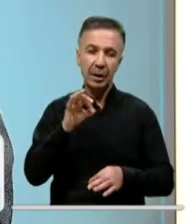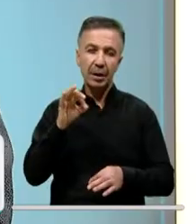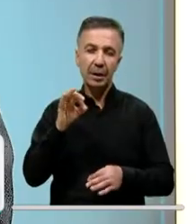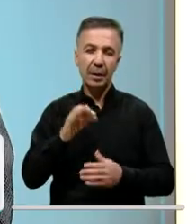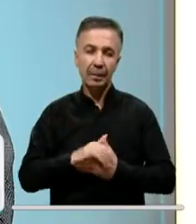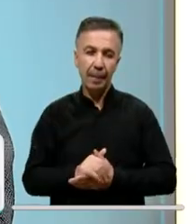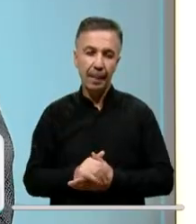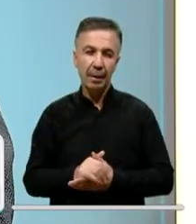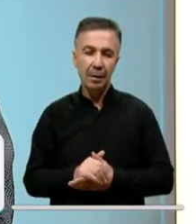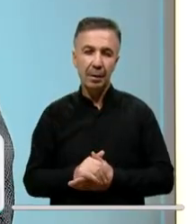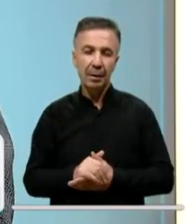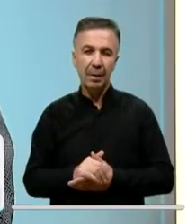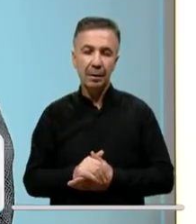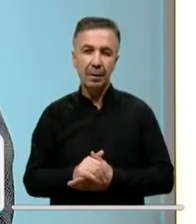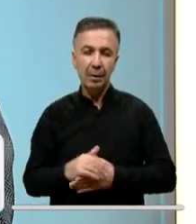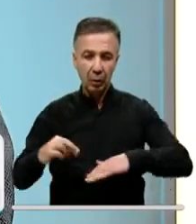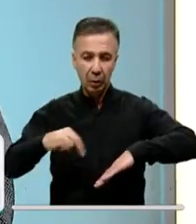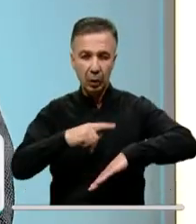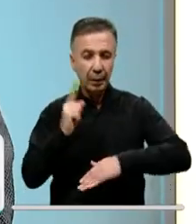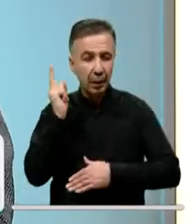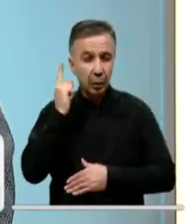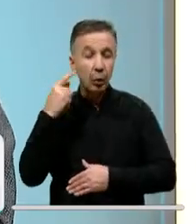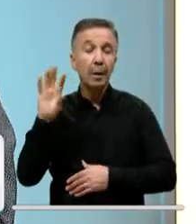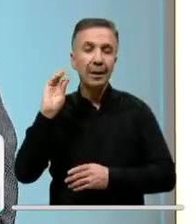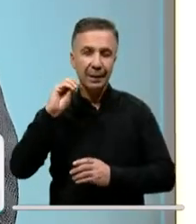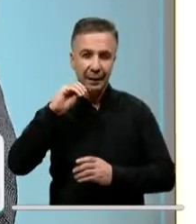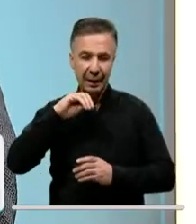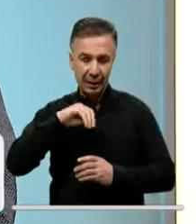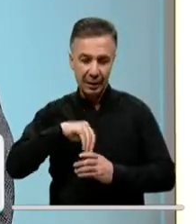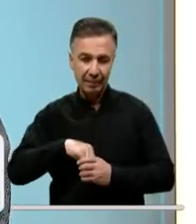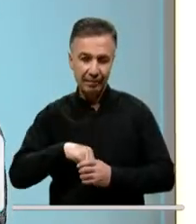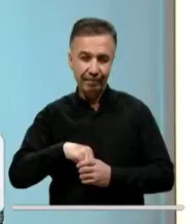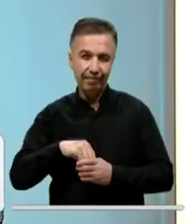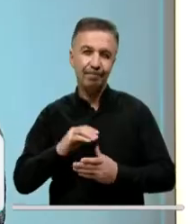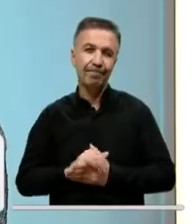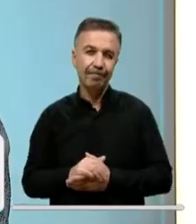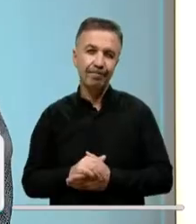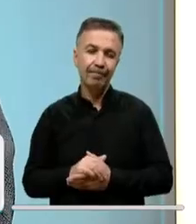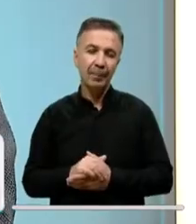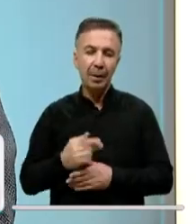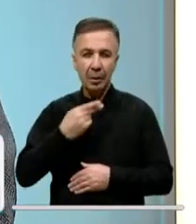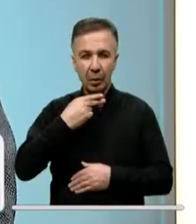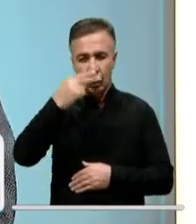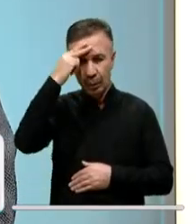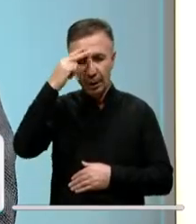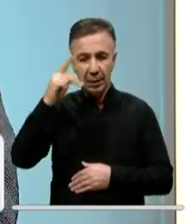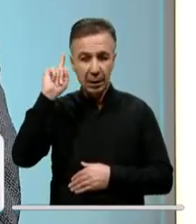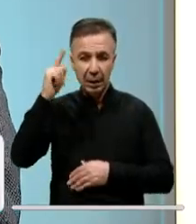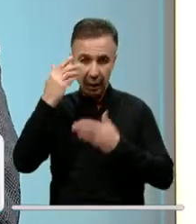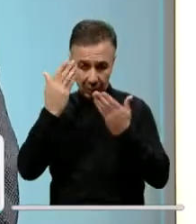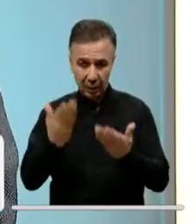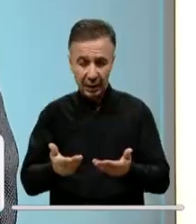hutbesi, hutbeyi dinleyemediği için, yani hocanın sesini duyamadığı için cuması geçerli olduğu